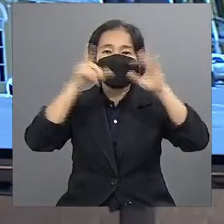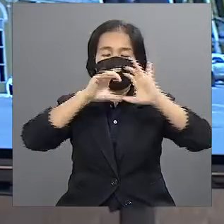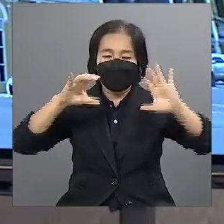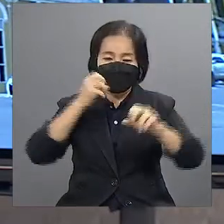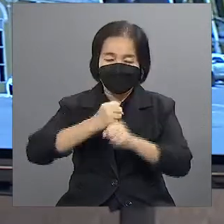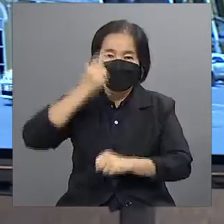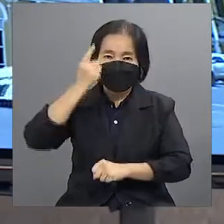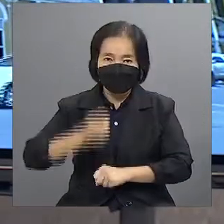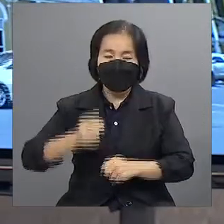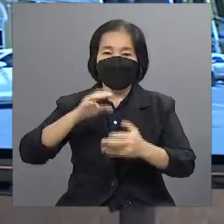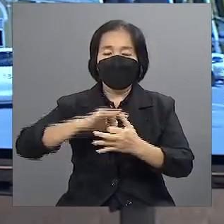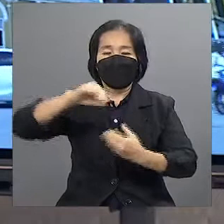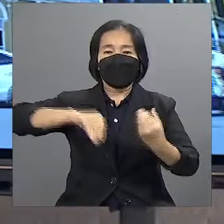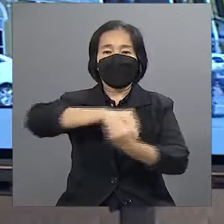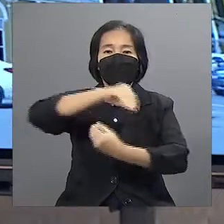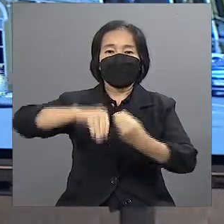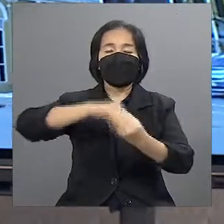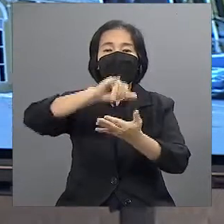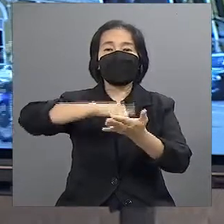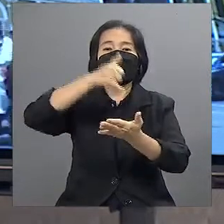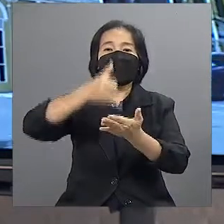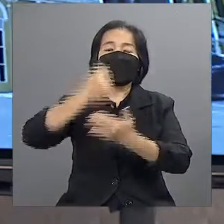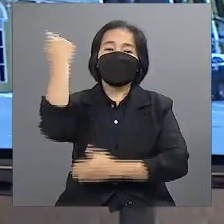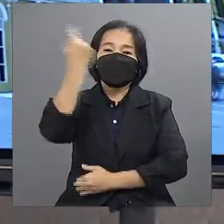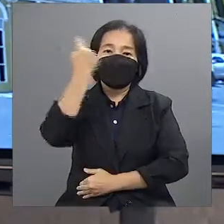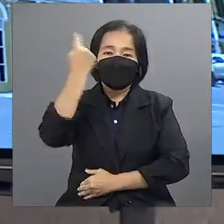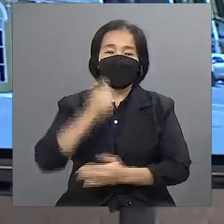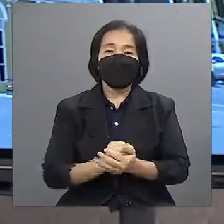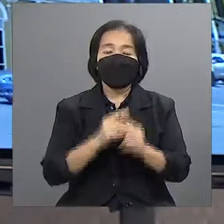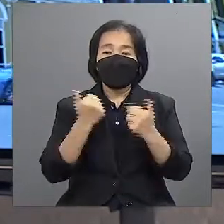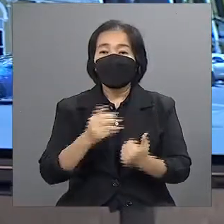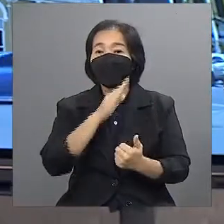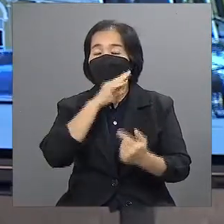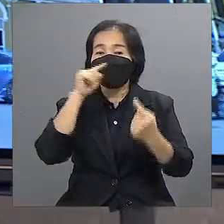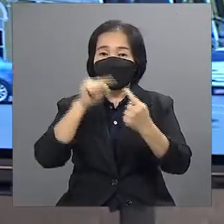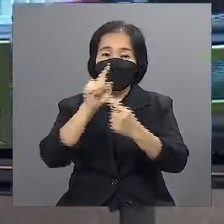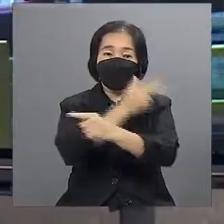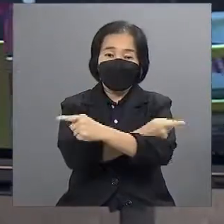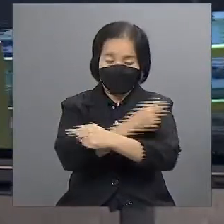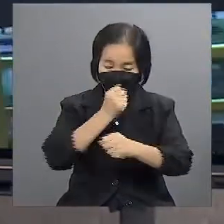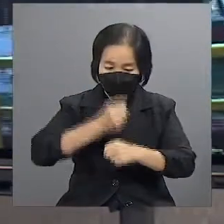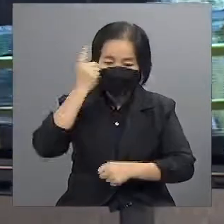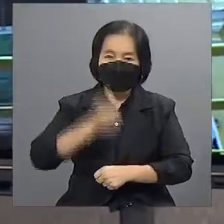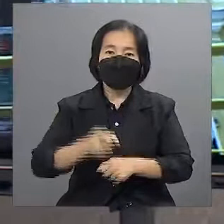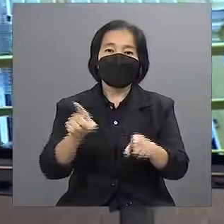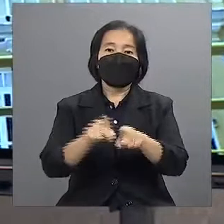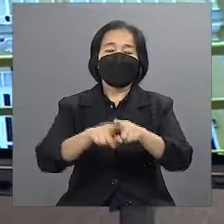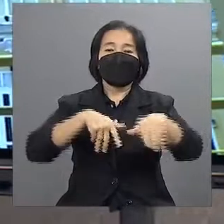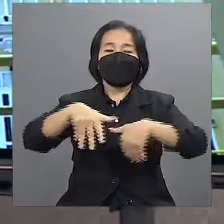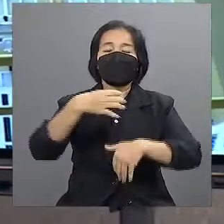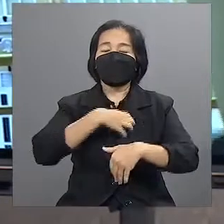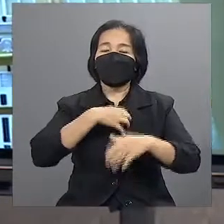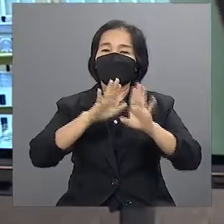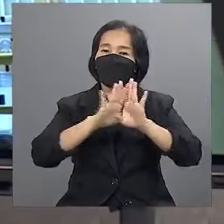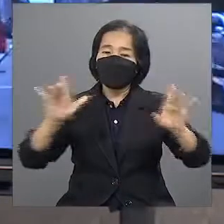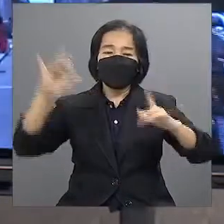้เที่วในรอบนี้แต่อย่ไรกผชมค่ะถ้าเราดูในพื้นที่ในผืนที่ กเอาจริเหอนการากเปิดอยากเปิก็อยากเปิด อยากฟื